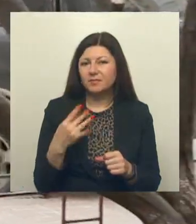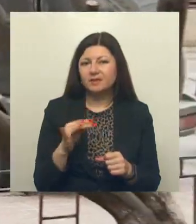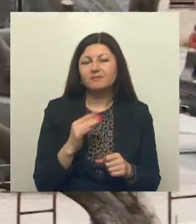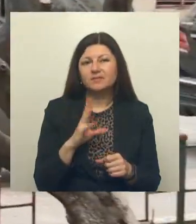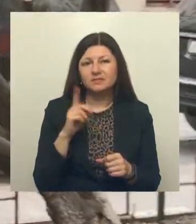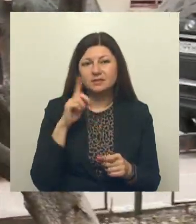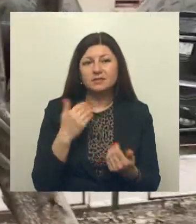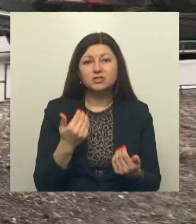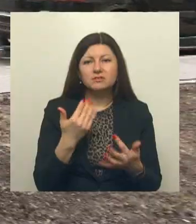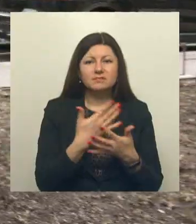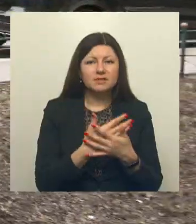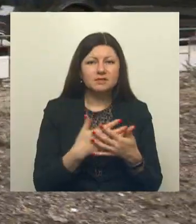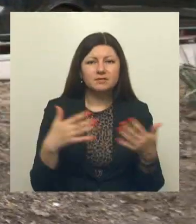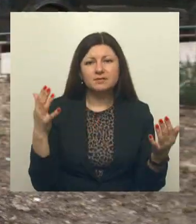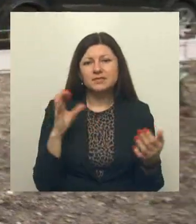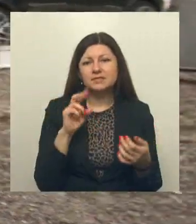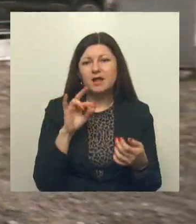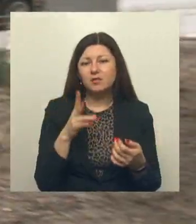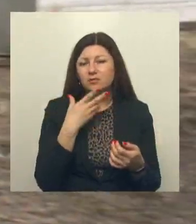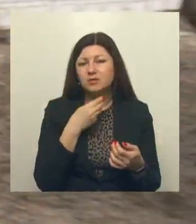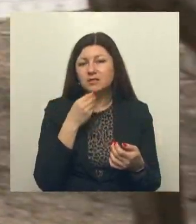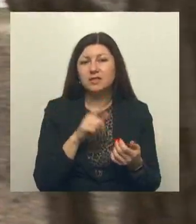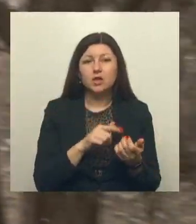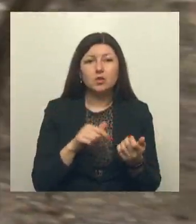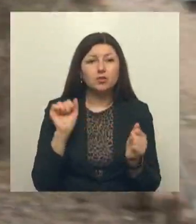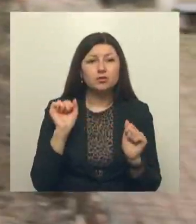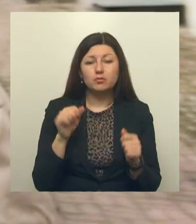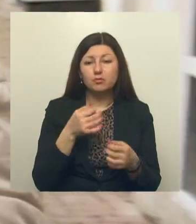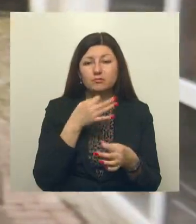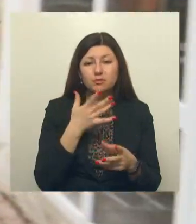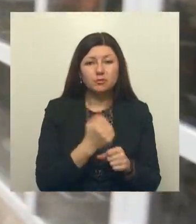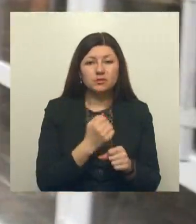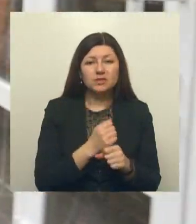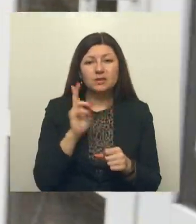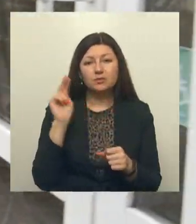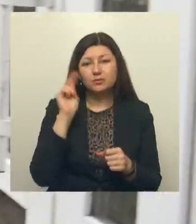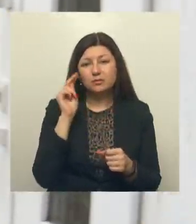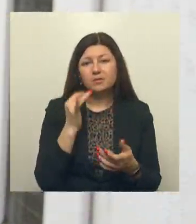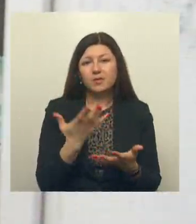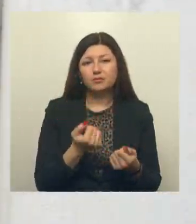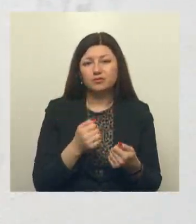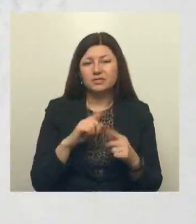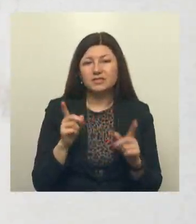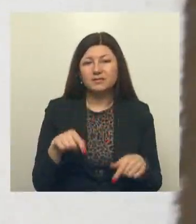салонов красоты огромное множество, и ногти может делать любой, кто прошел обучающие курсы и получил сертификат.